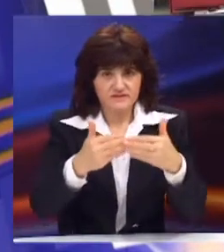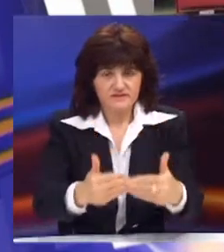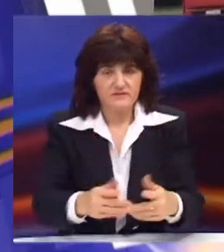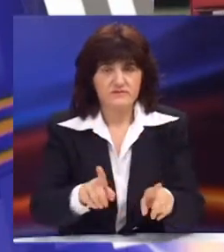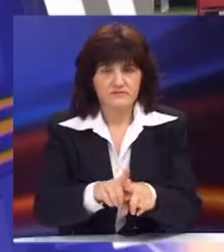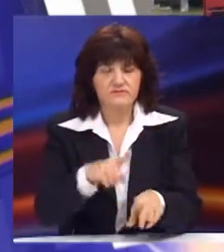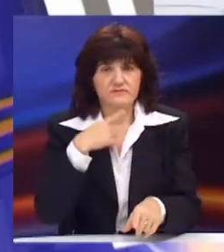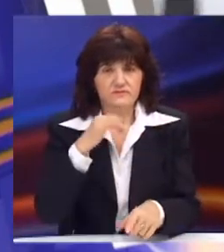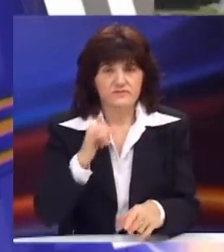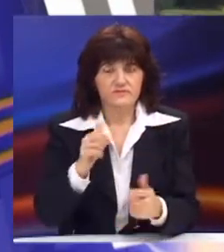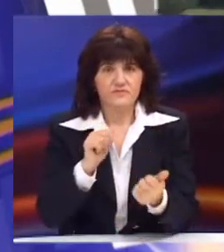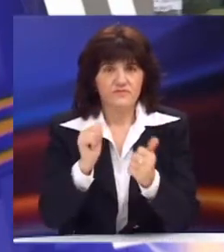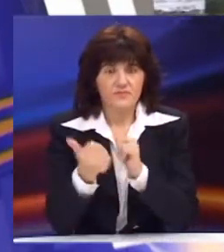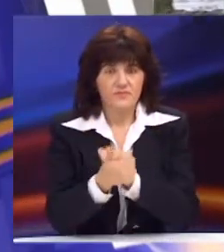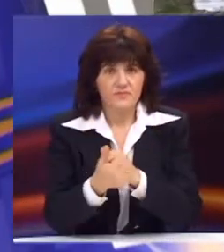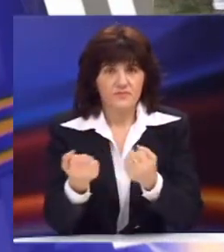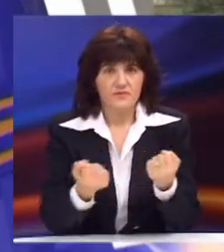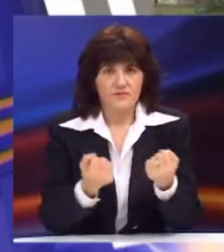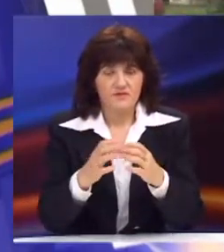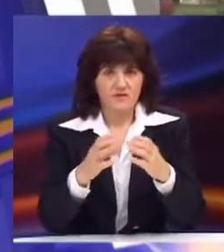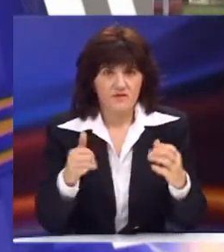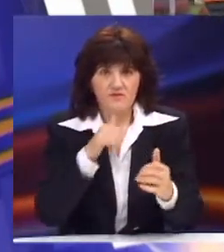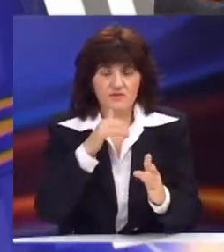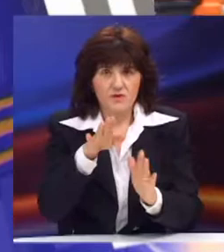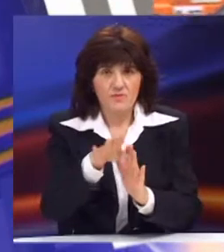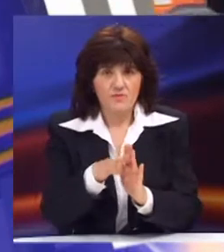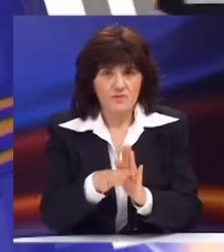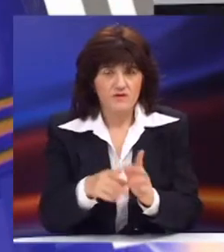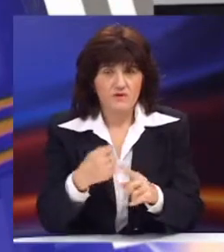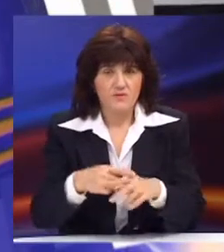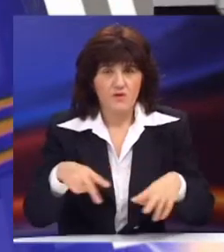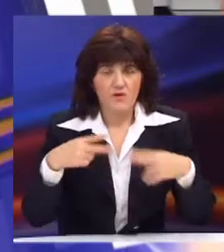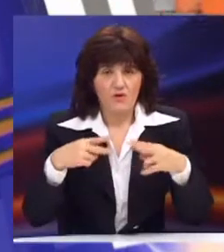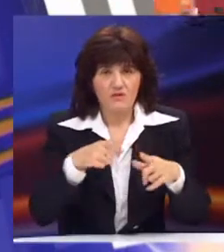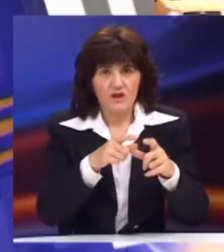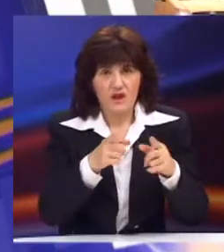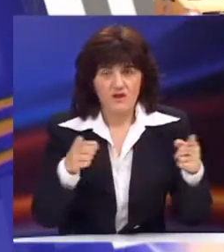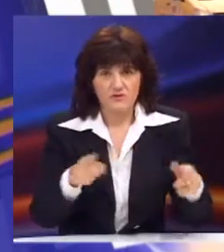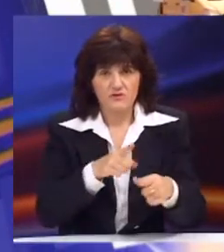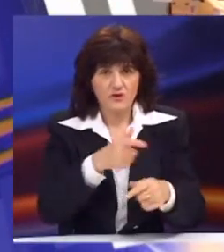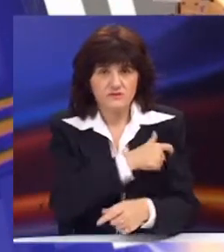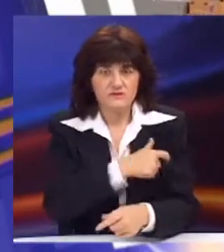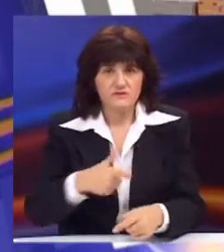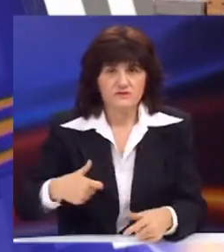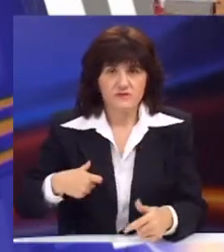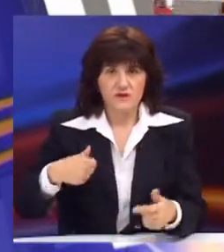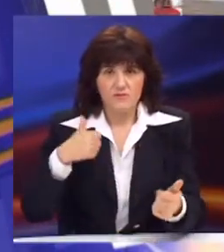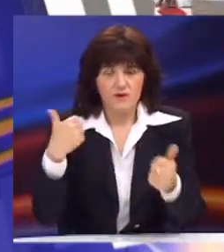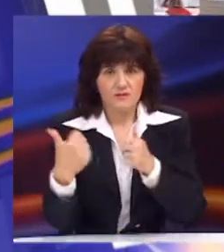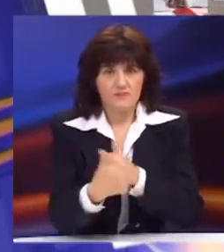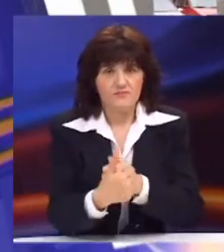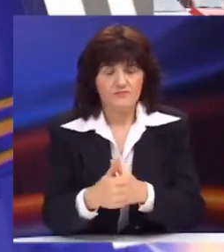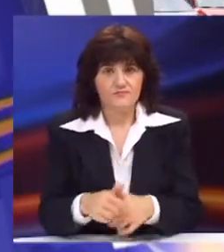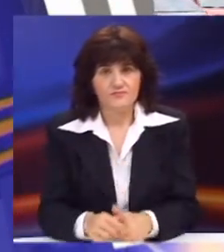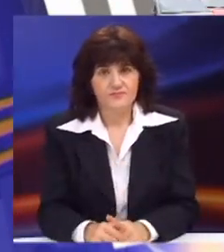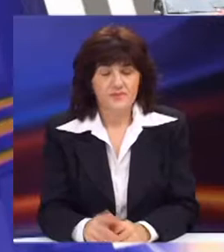znakova, ali isto tako ističu da je tranzit teško teretnog saobraćaja umanjen na deonici od hotela Patrije do Zagrebačke ulice. Ono